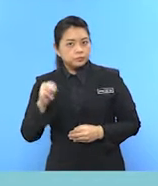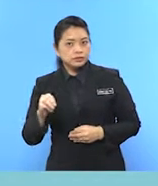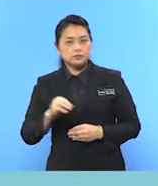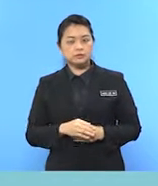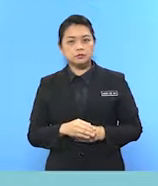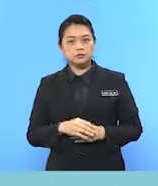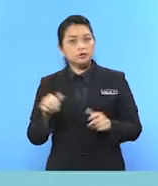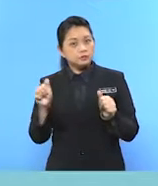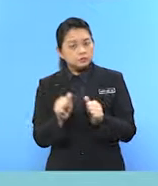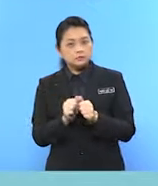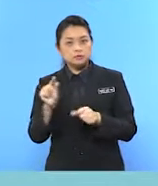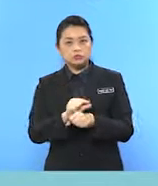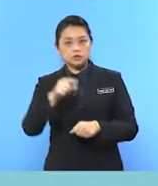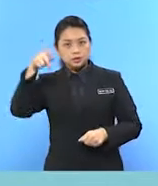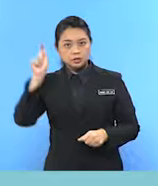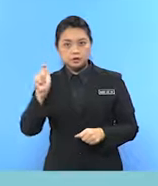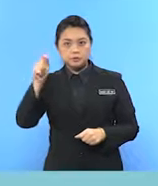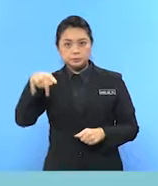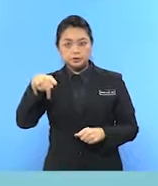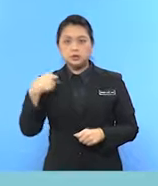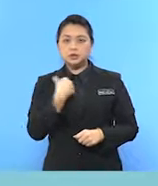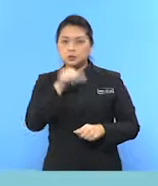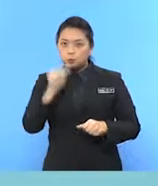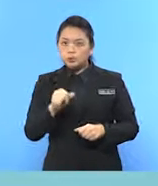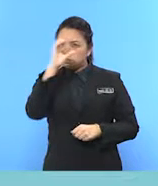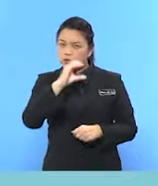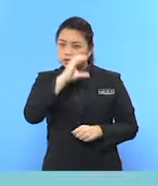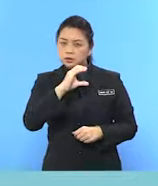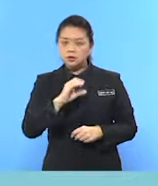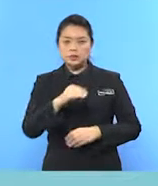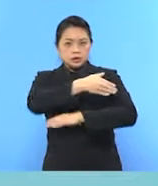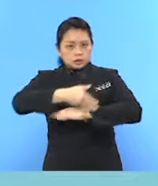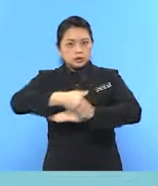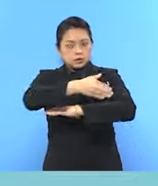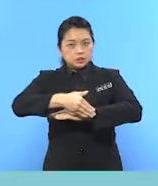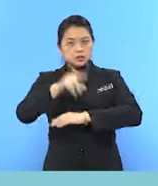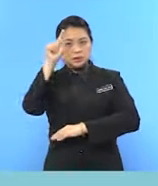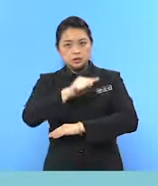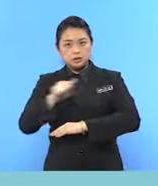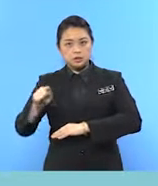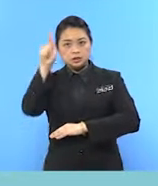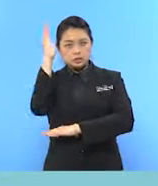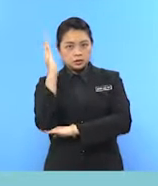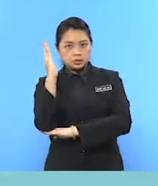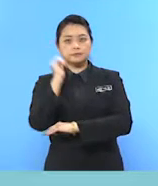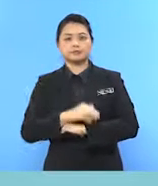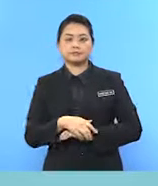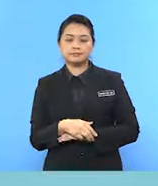Murid-murid, dengan menggunakan teorem Pythagoras, kita boleh mencari sisi-sisi segitiga bersudut tegak.